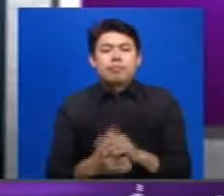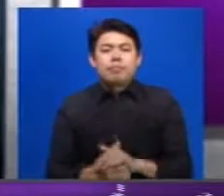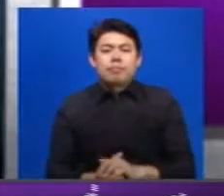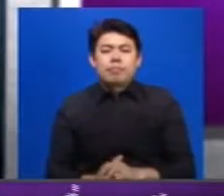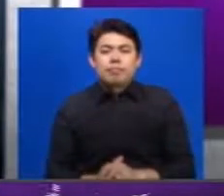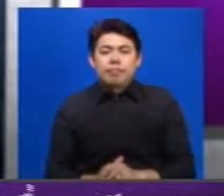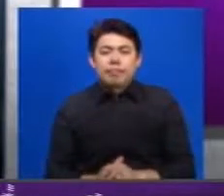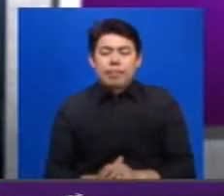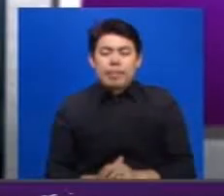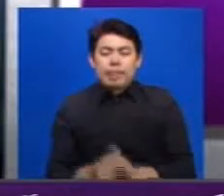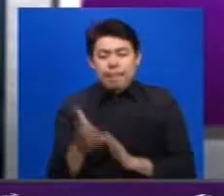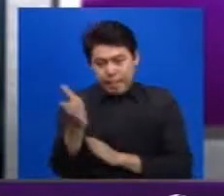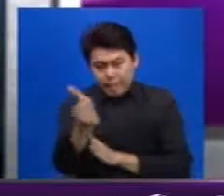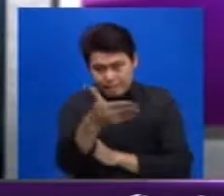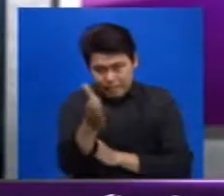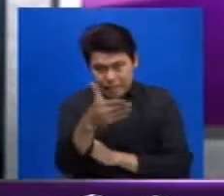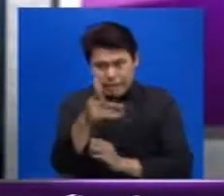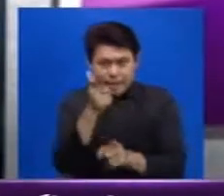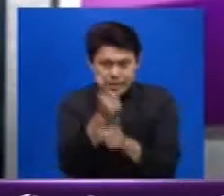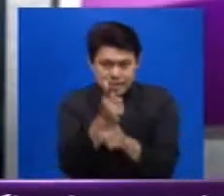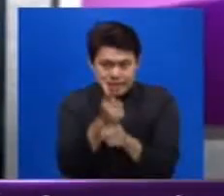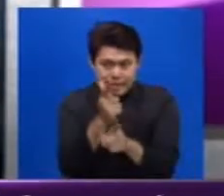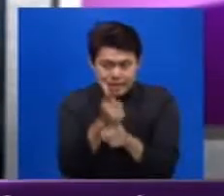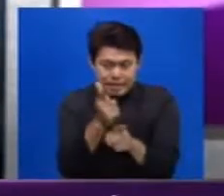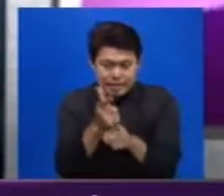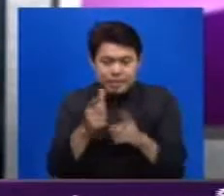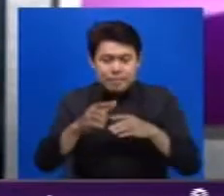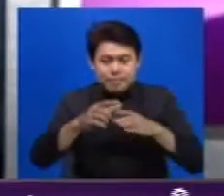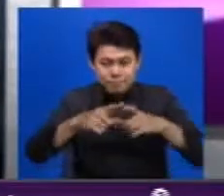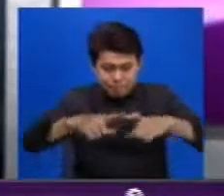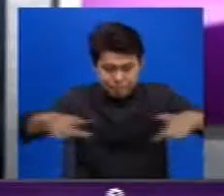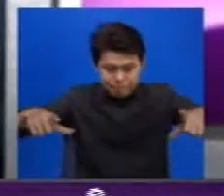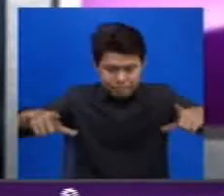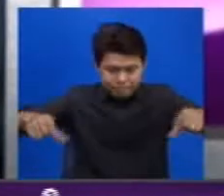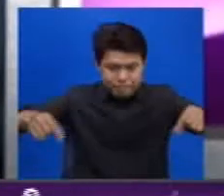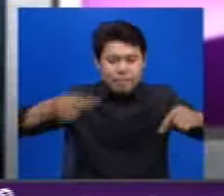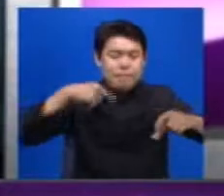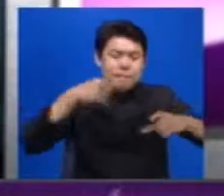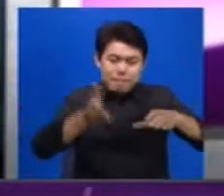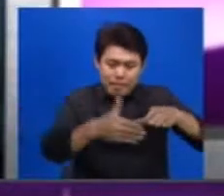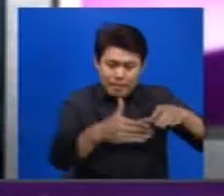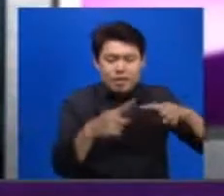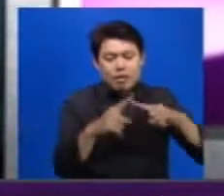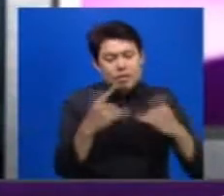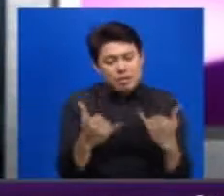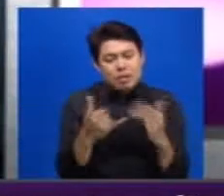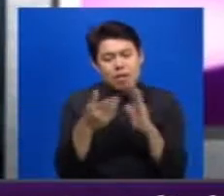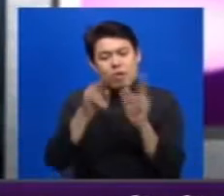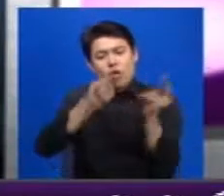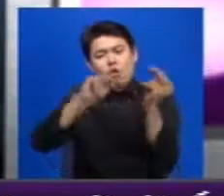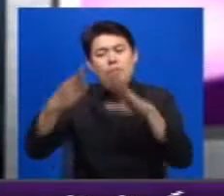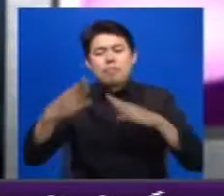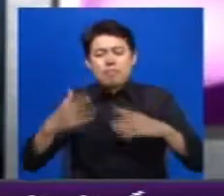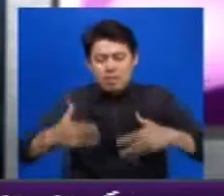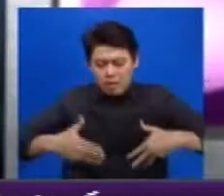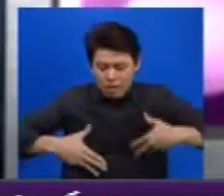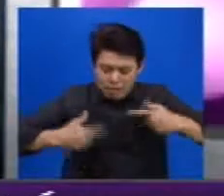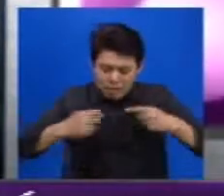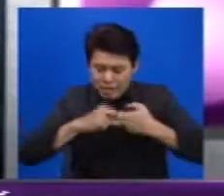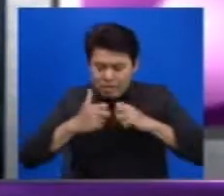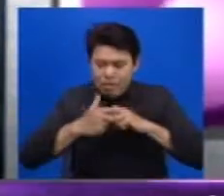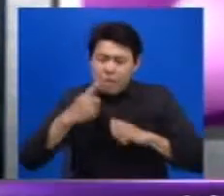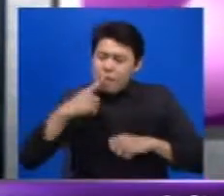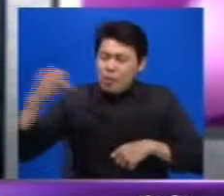ผู้เลี้ยงปลากระชังในลำน้ำอู่อำเภอนาหว้าจังหวัดนครพนมตอนนี้กำลังเดือดร้อนจากสภาพอากาศที่ร้อนจัดทำให้